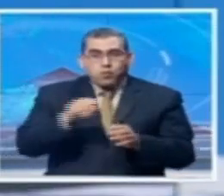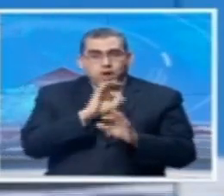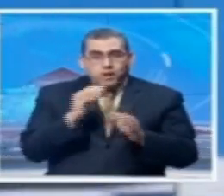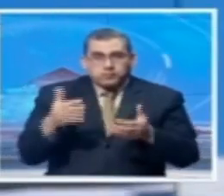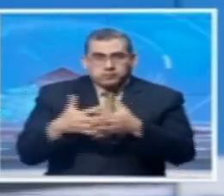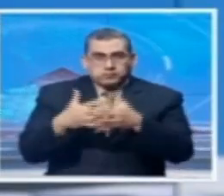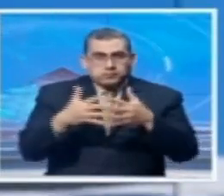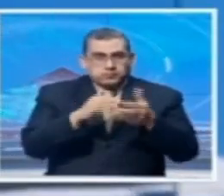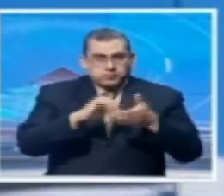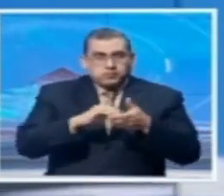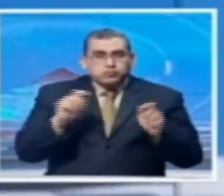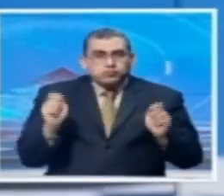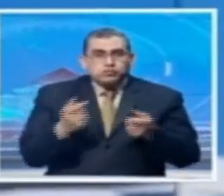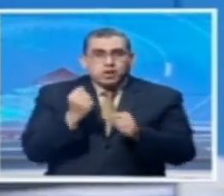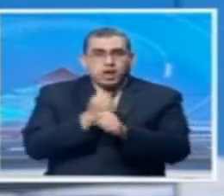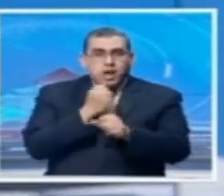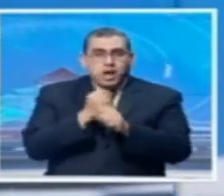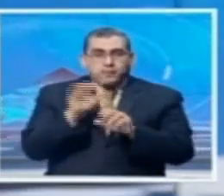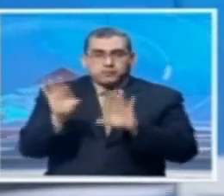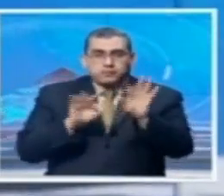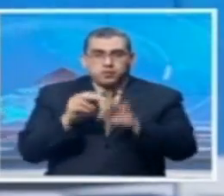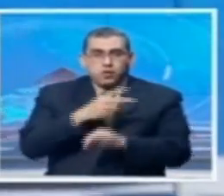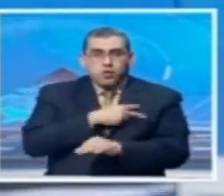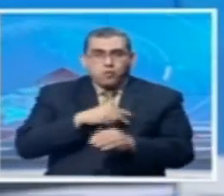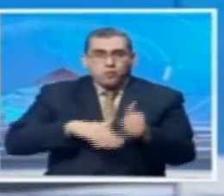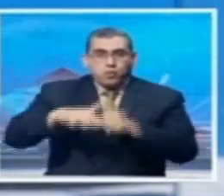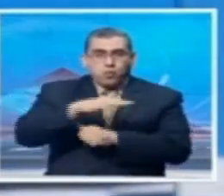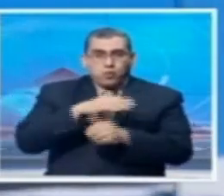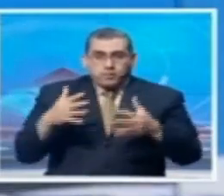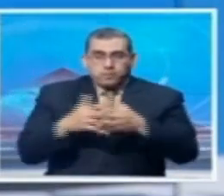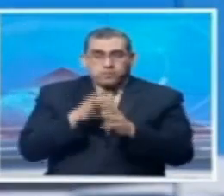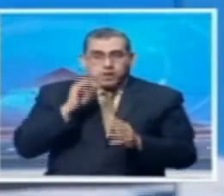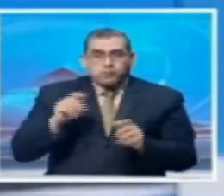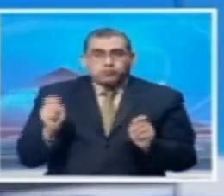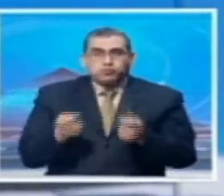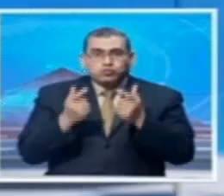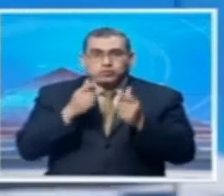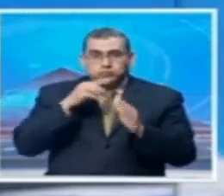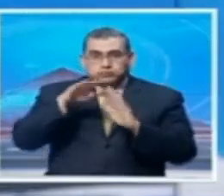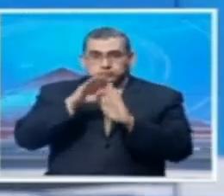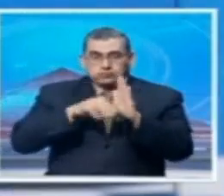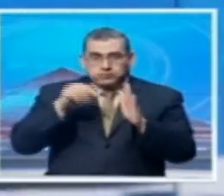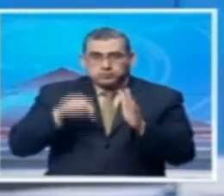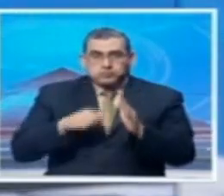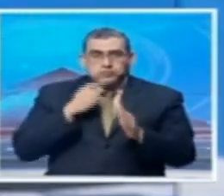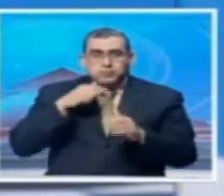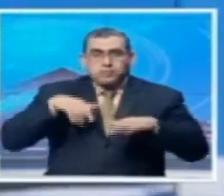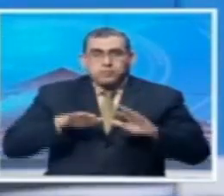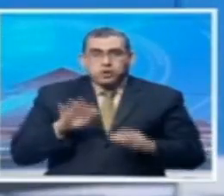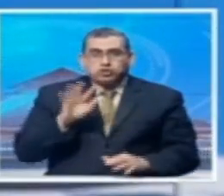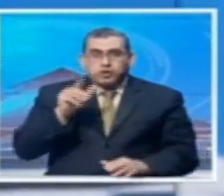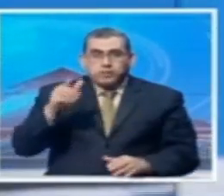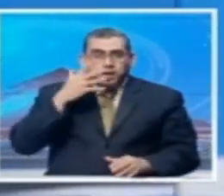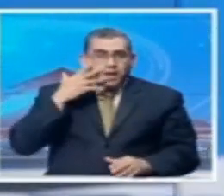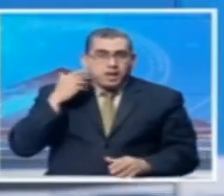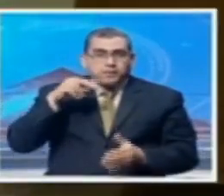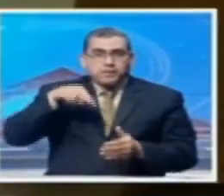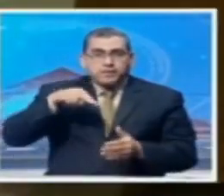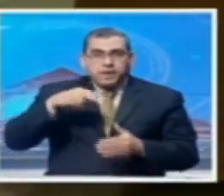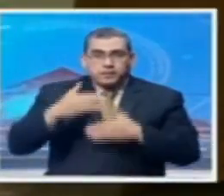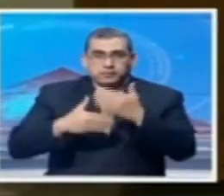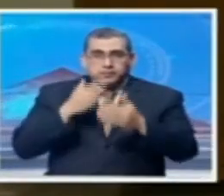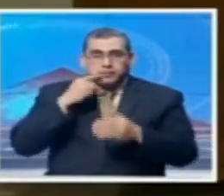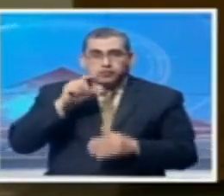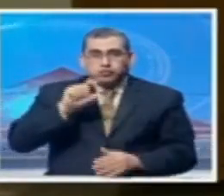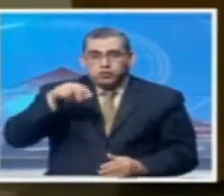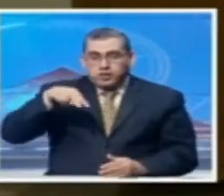إلى التكاتف وتسريع عملية تشكيل حكومة الوحدة الوطنية. في غضون ذلك حدد مجلس النواب الليبي الثامن من